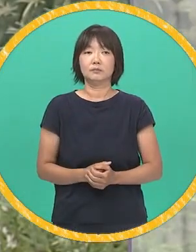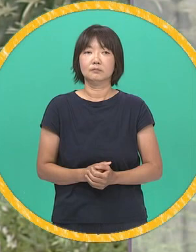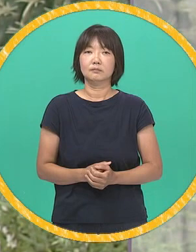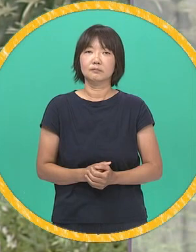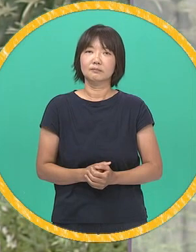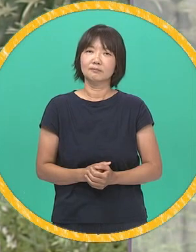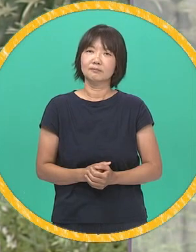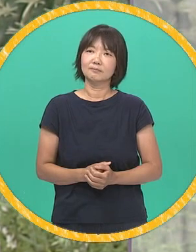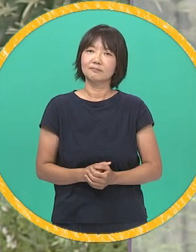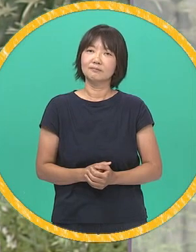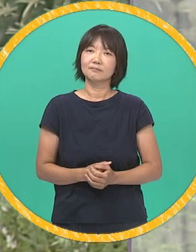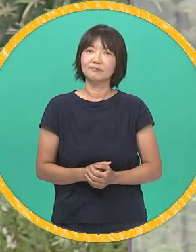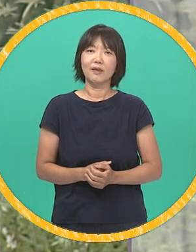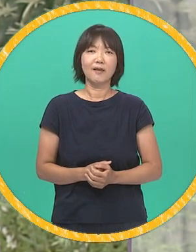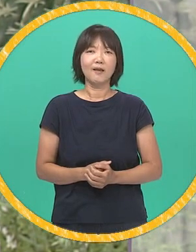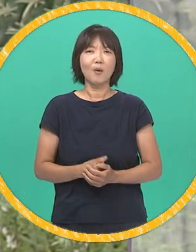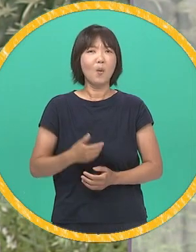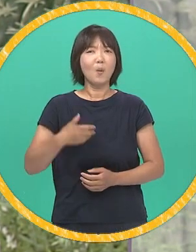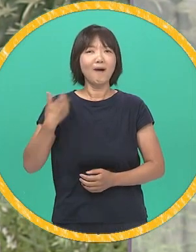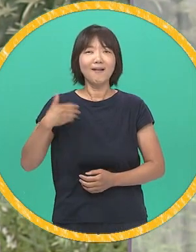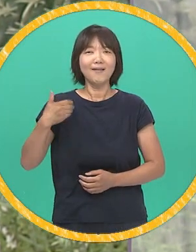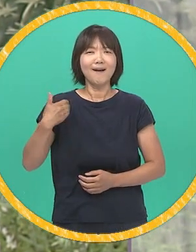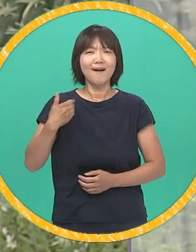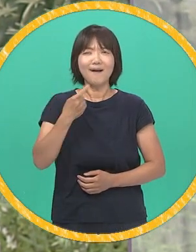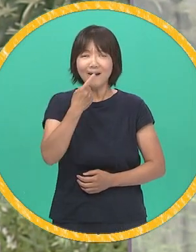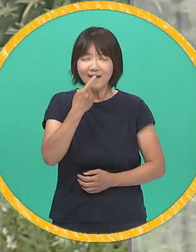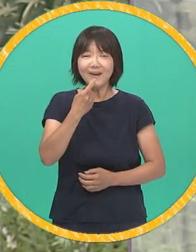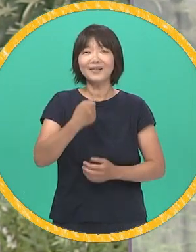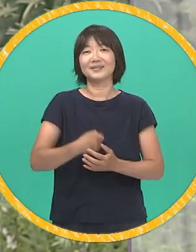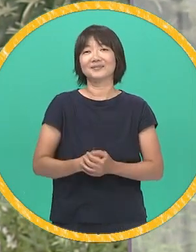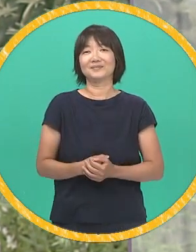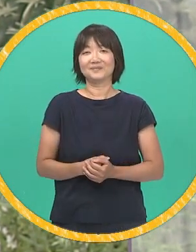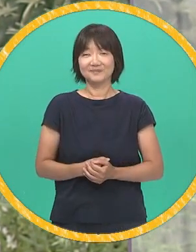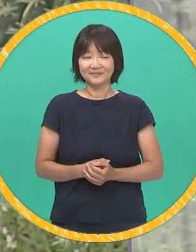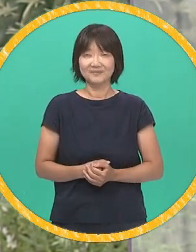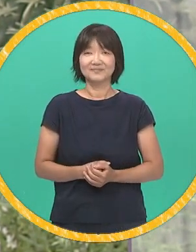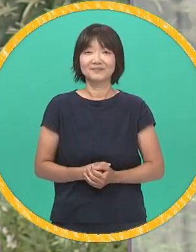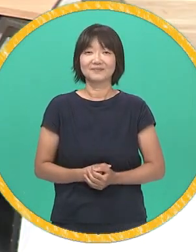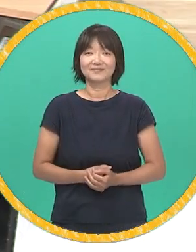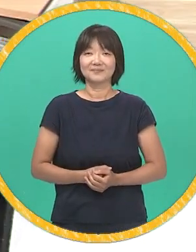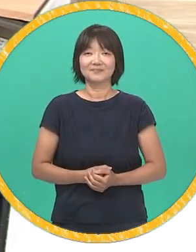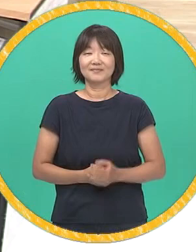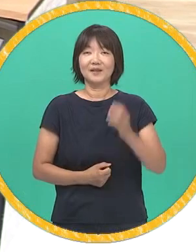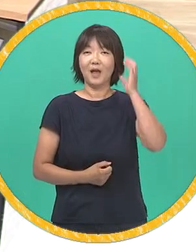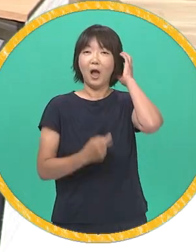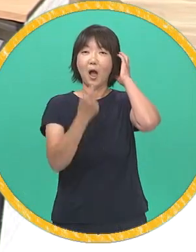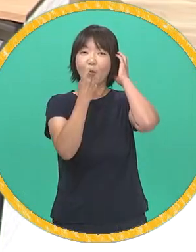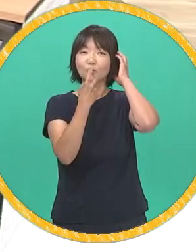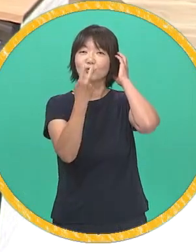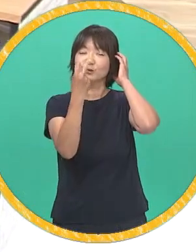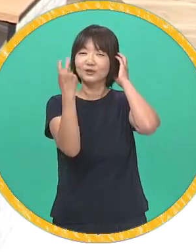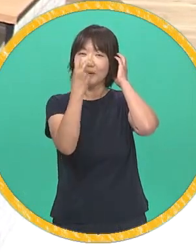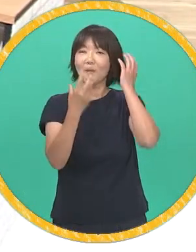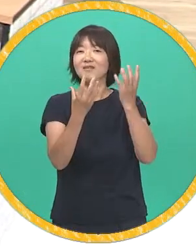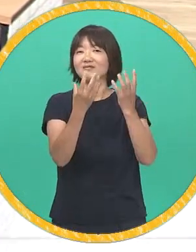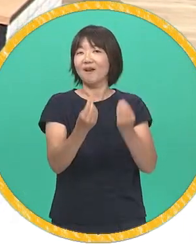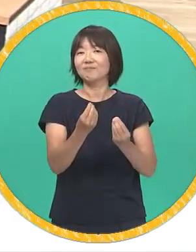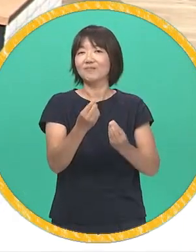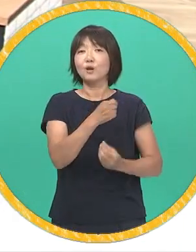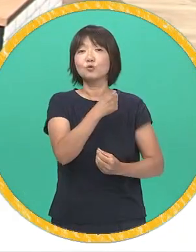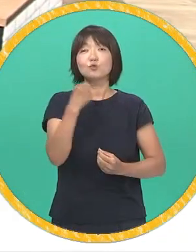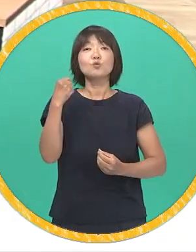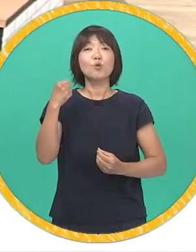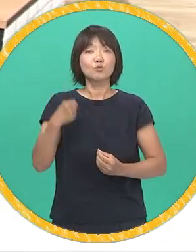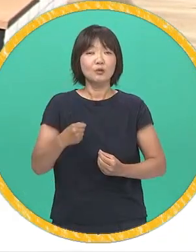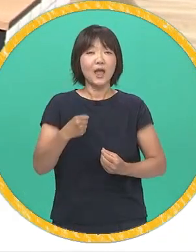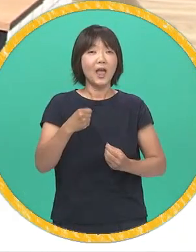でしょa て全然覚えて来なかった僕ねこれちゃんと調べてきましたこれで中国